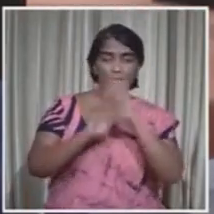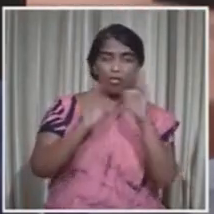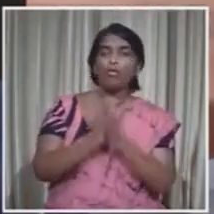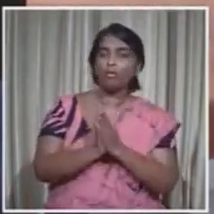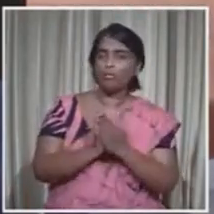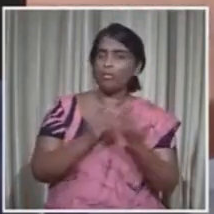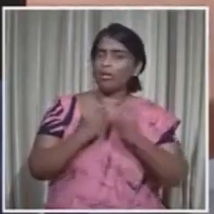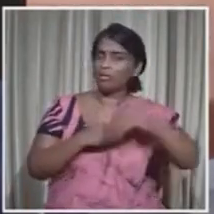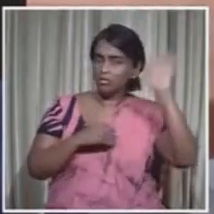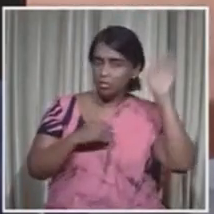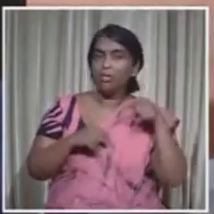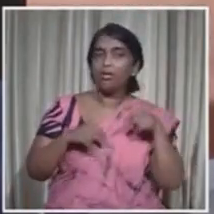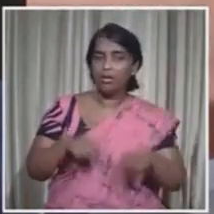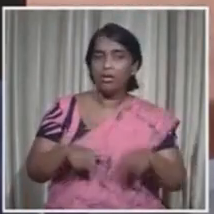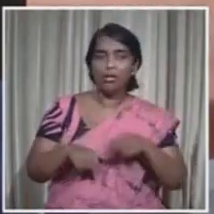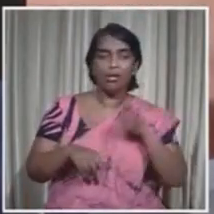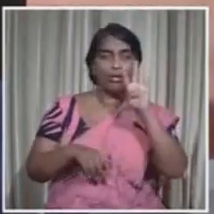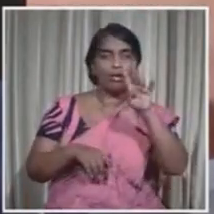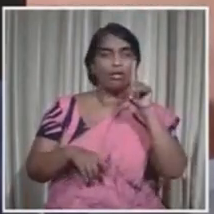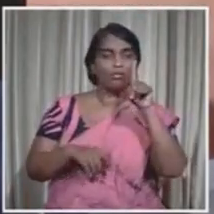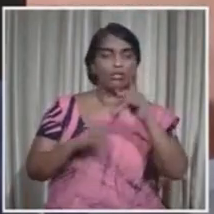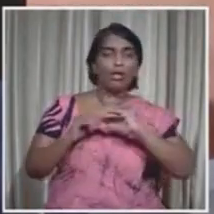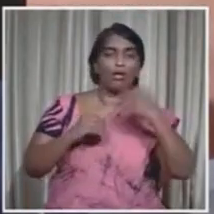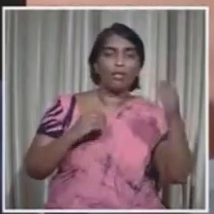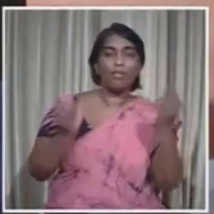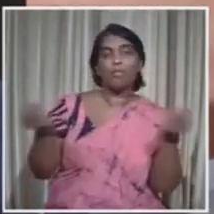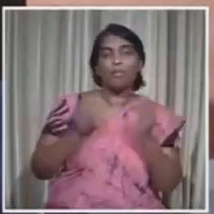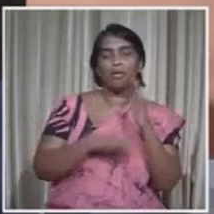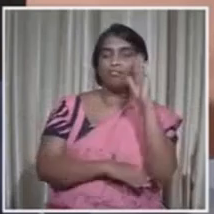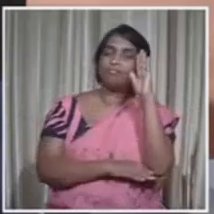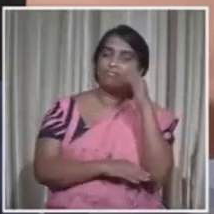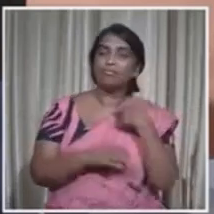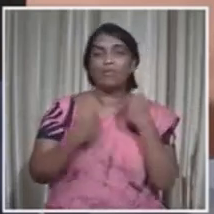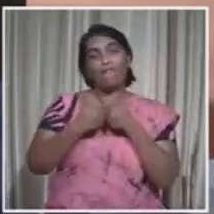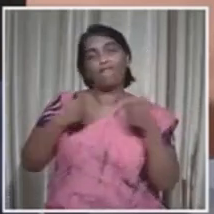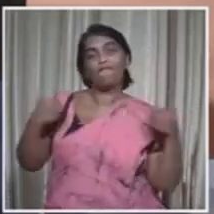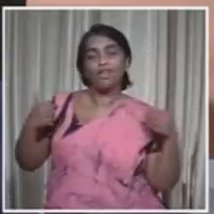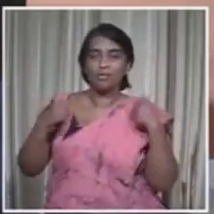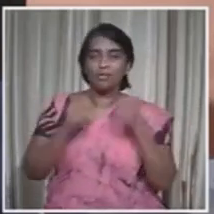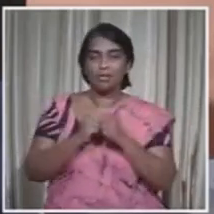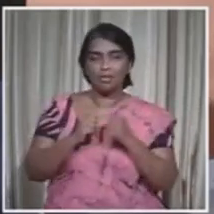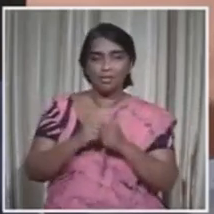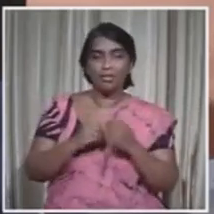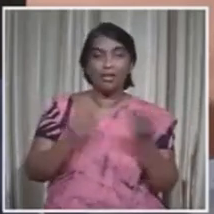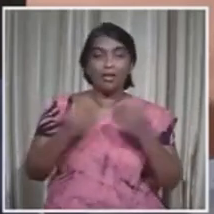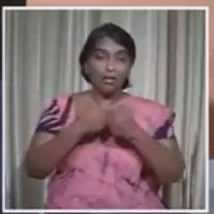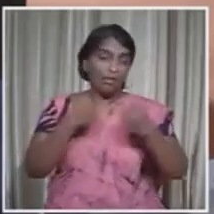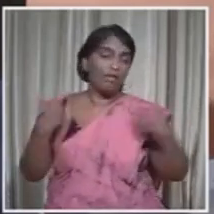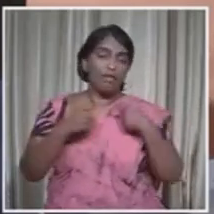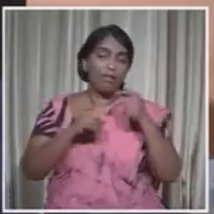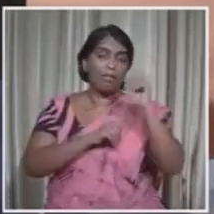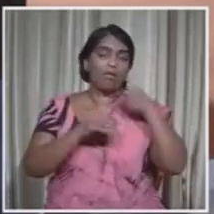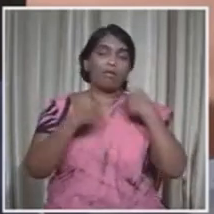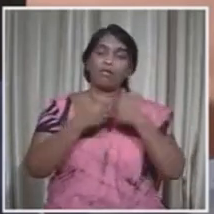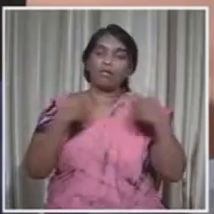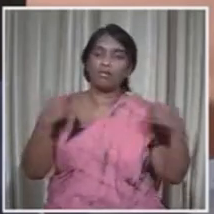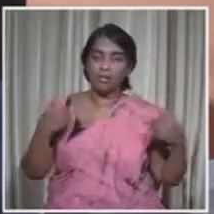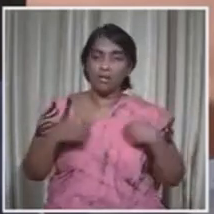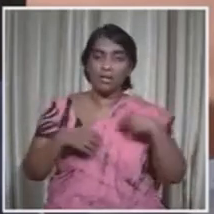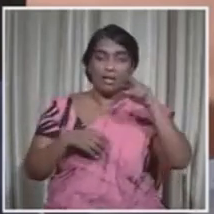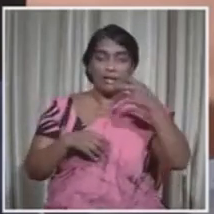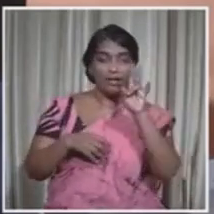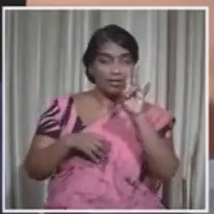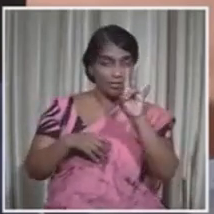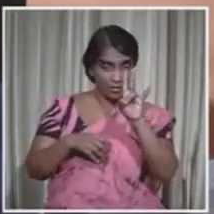එළියට දීලා ඉවරලා අද 41 දෙනෙක් එළියට ගිහලා බබ්බුවගේ අත උස්සන් ඉන්නවා. ස්වාධීනව හැසිරෙනවලු, ස්වාධීනවනේ පාර්ලිමේන්තුව ඇතුලේ